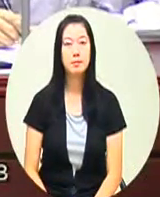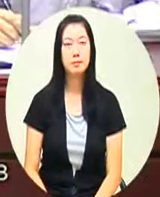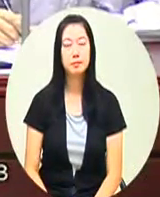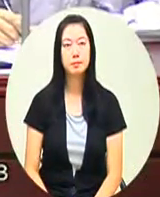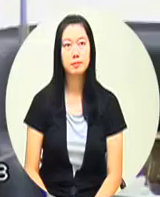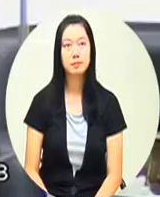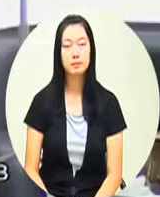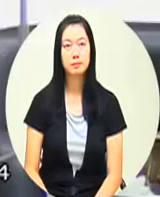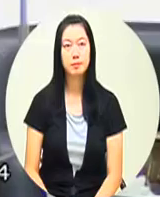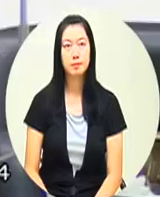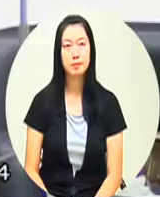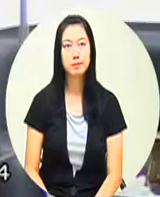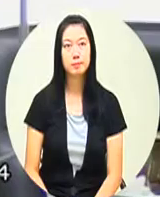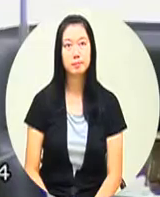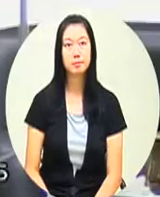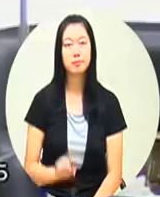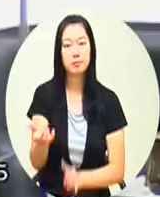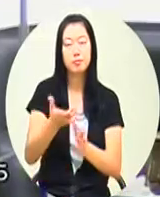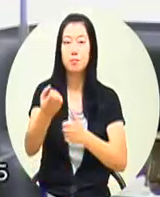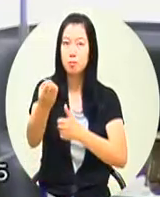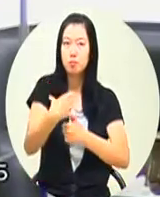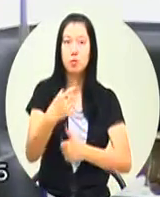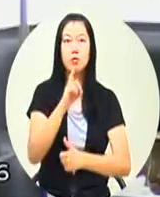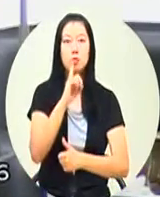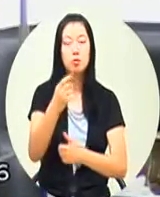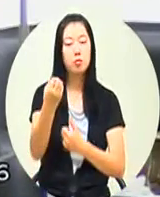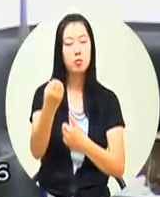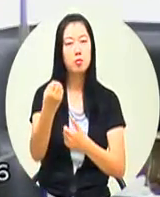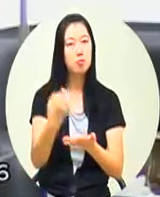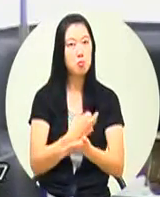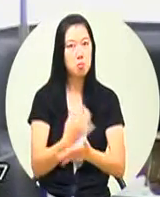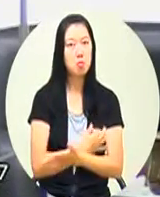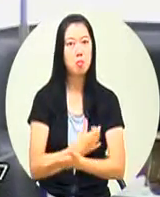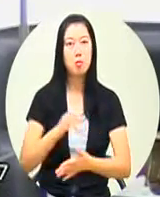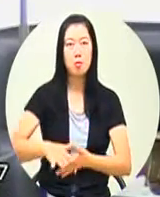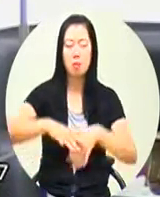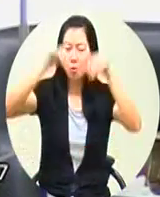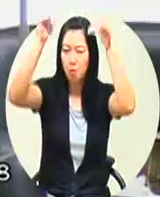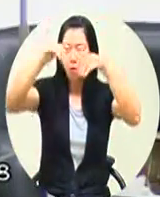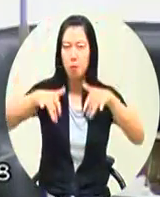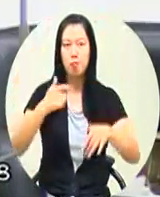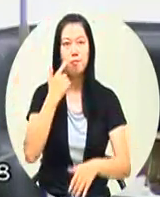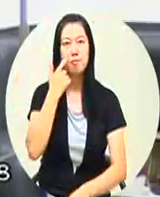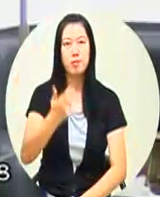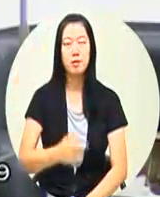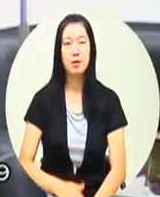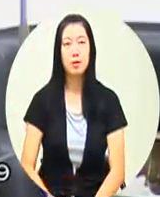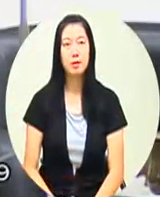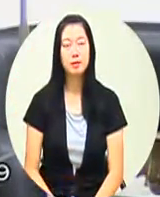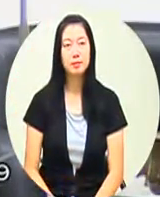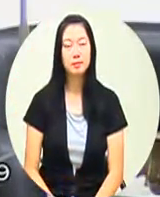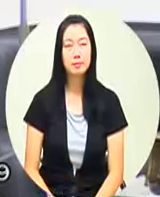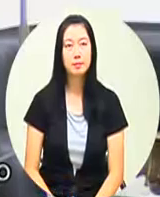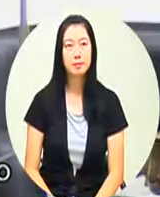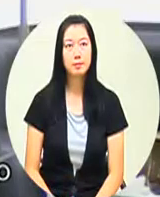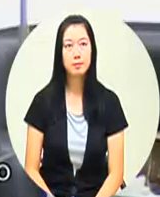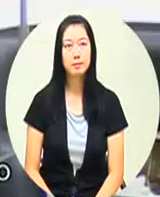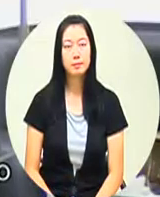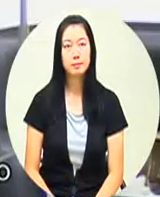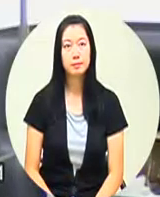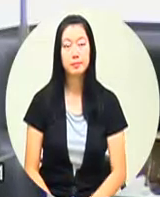我想哦，这些可能都不够啦，因为现在漏的真的是量非常非常的惊人啊，你刚刚那